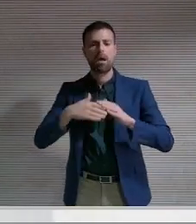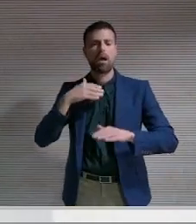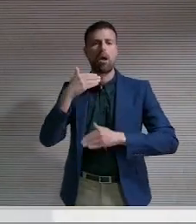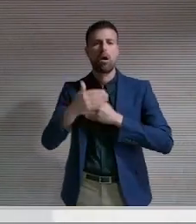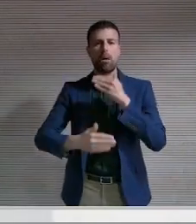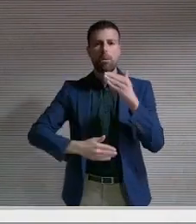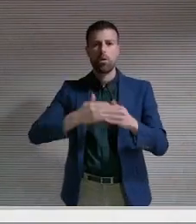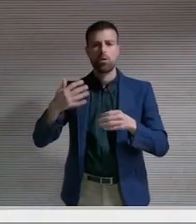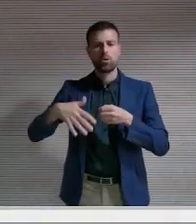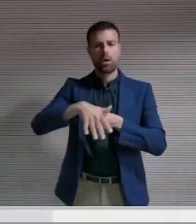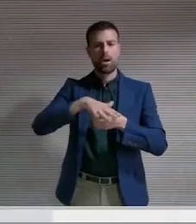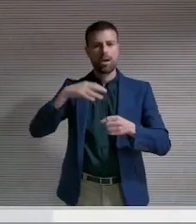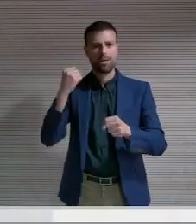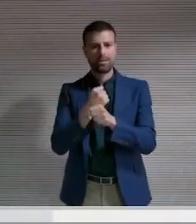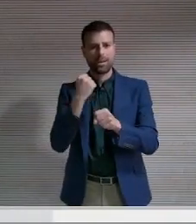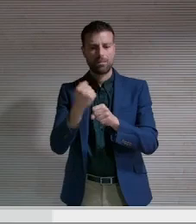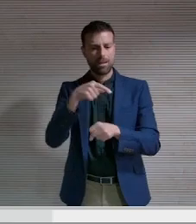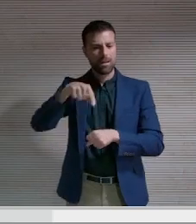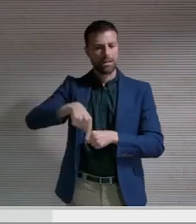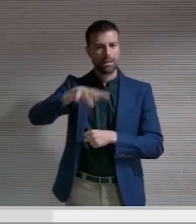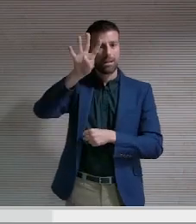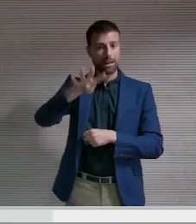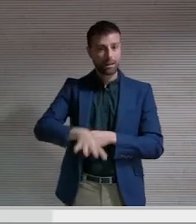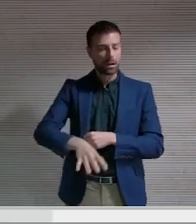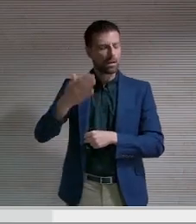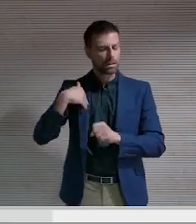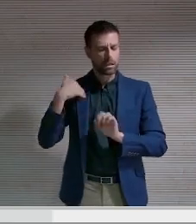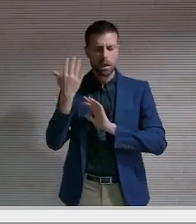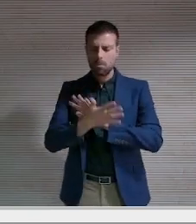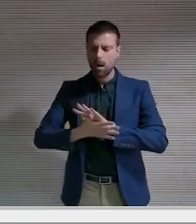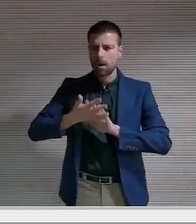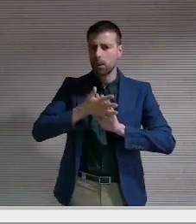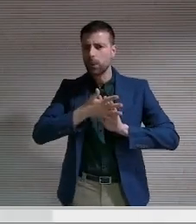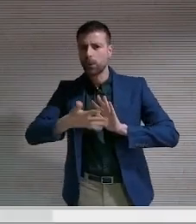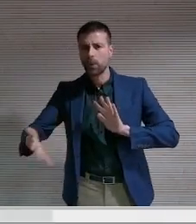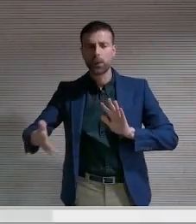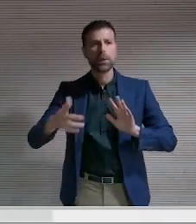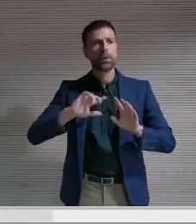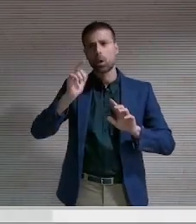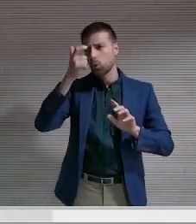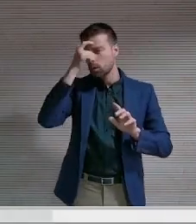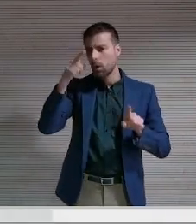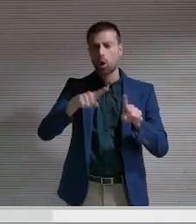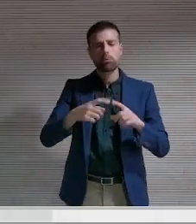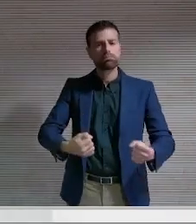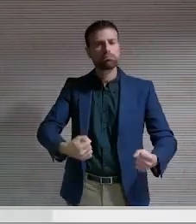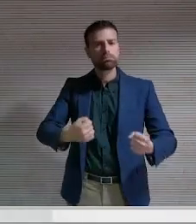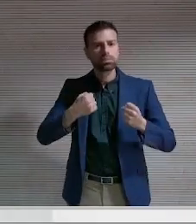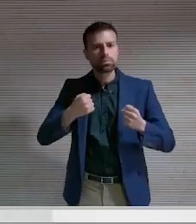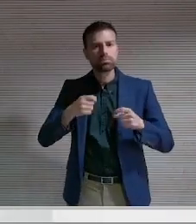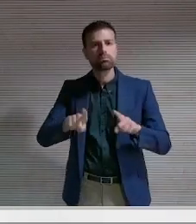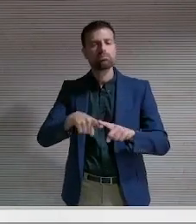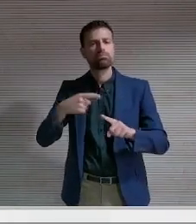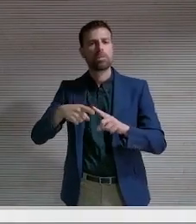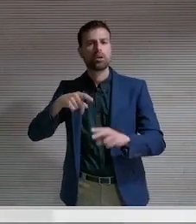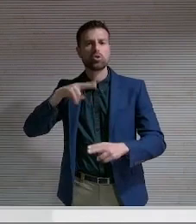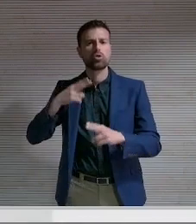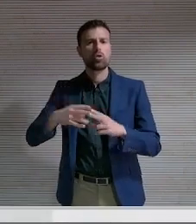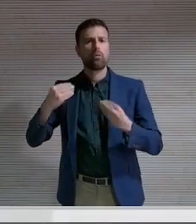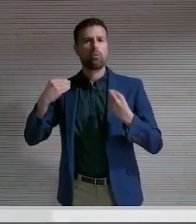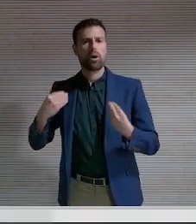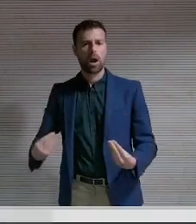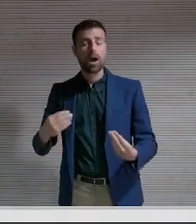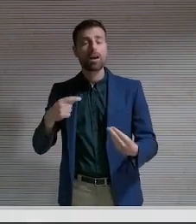del treball a Catalunya, hem parlat abastament de conceptes com robustesa i fortalesa, que s'anava